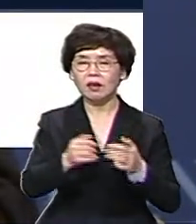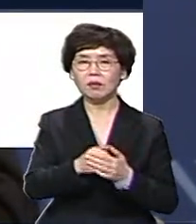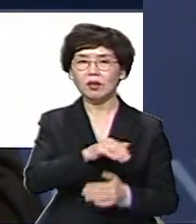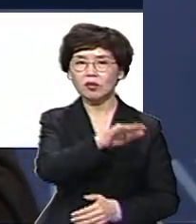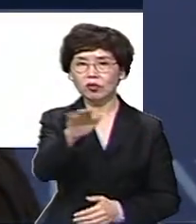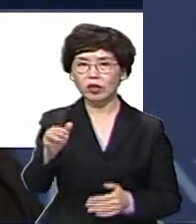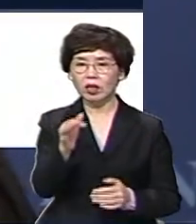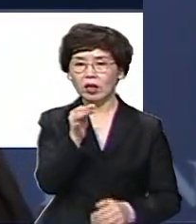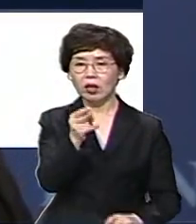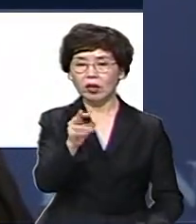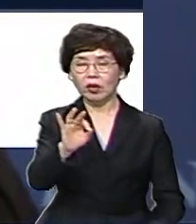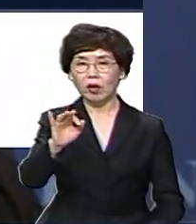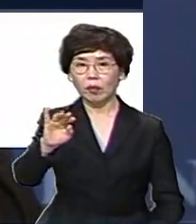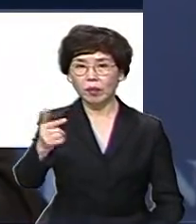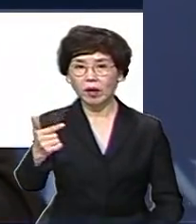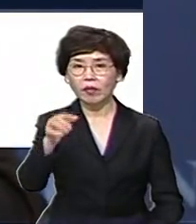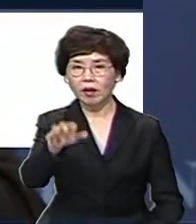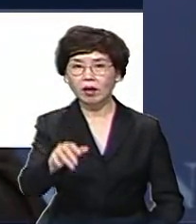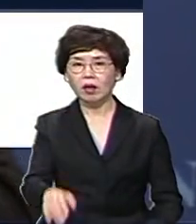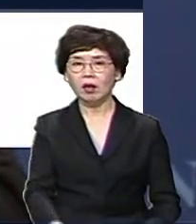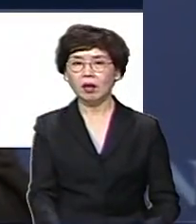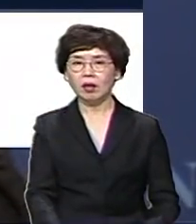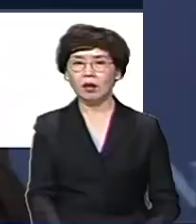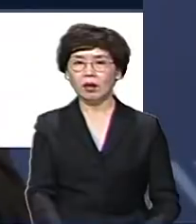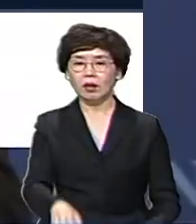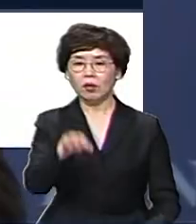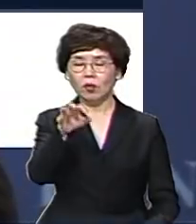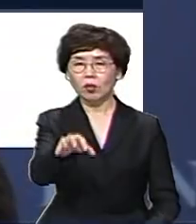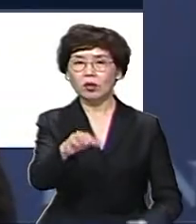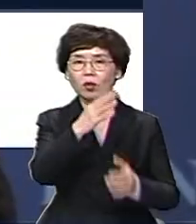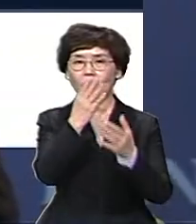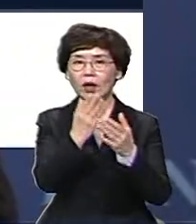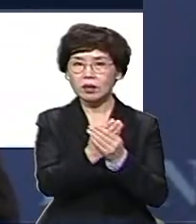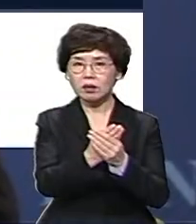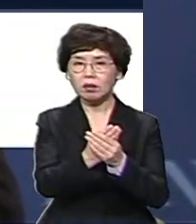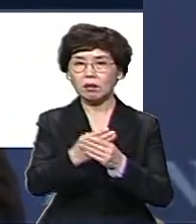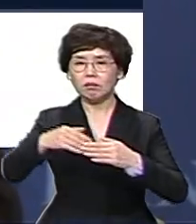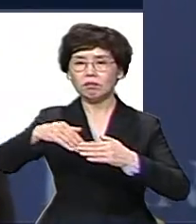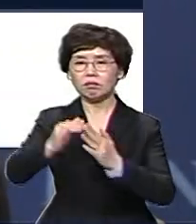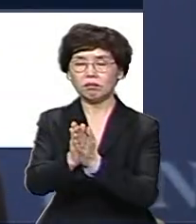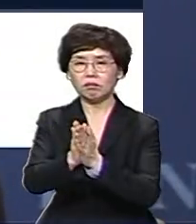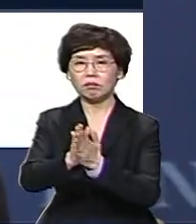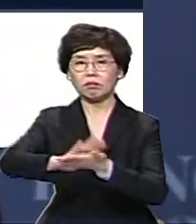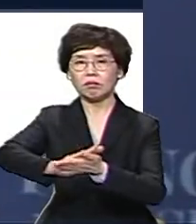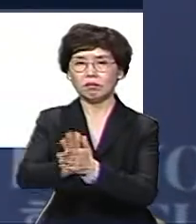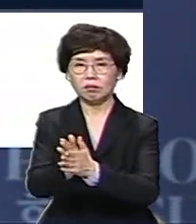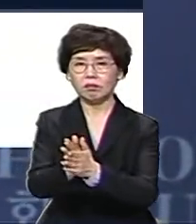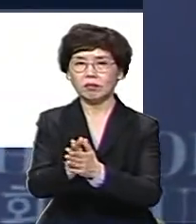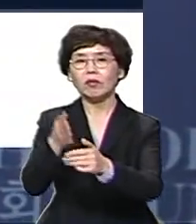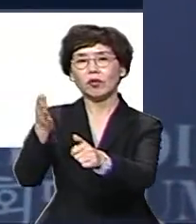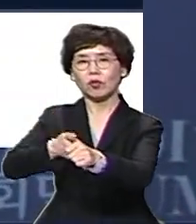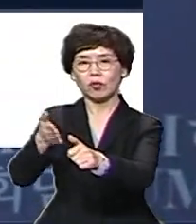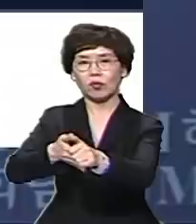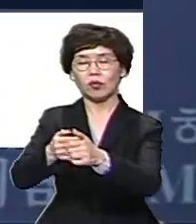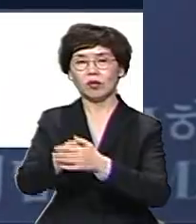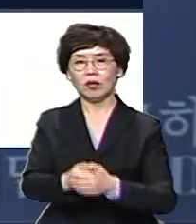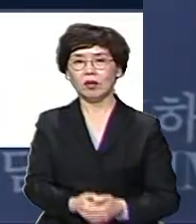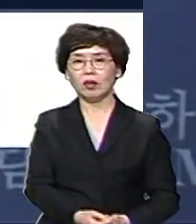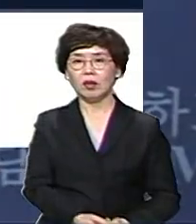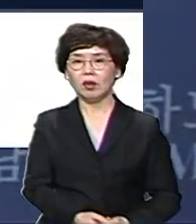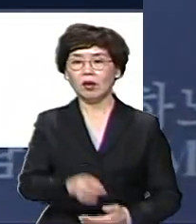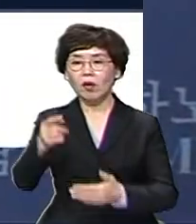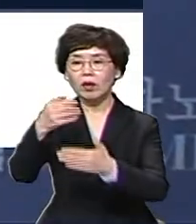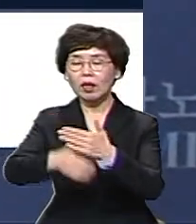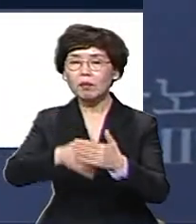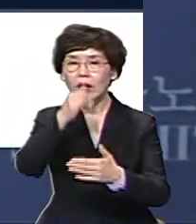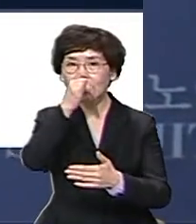네. 타이밍과 그리고 그 순서에 대해서 상당히 그 의견이 맞지 않았습니다. 그렇기 때문에 우리는